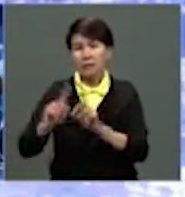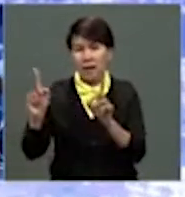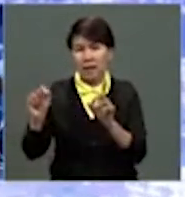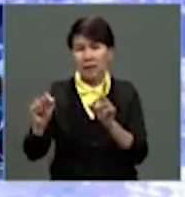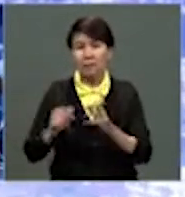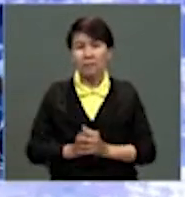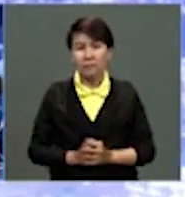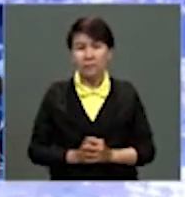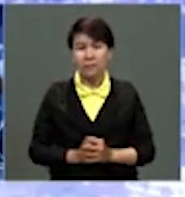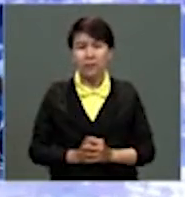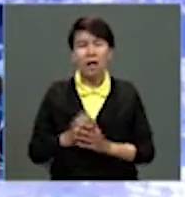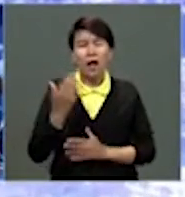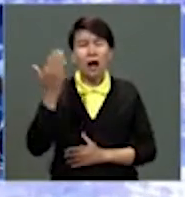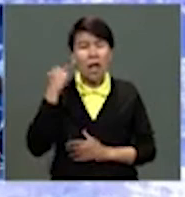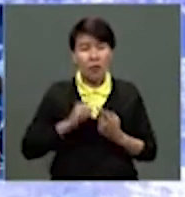อย่ากวนตีน 14